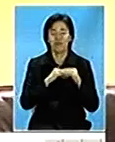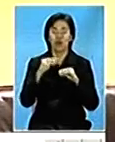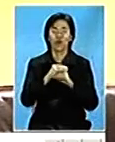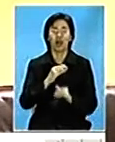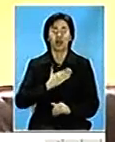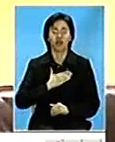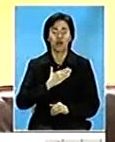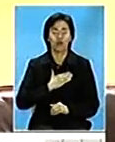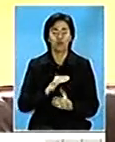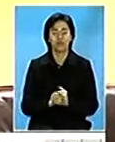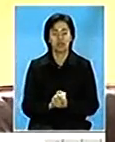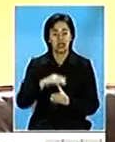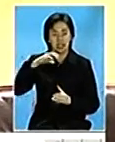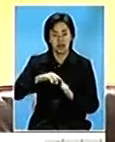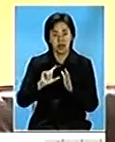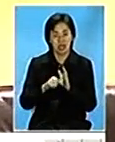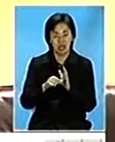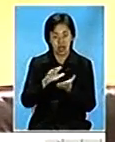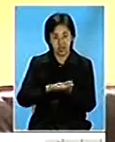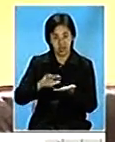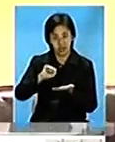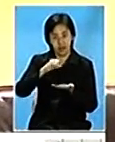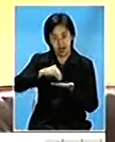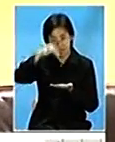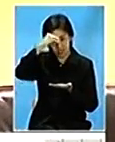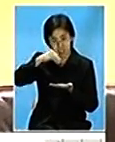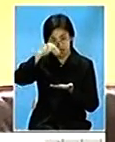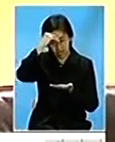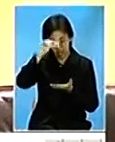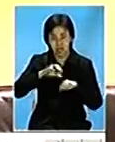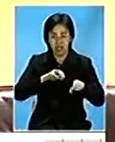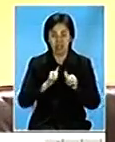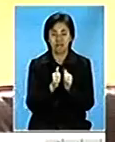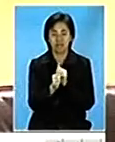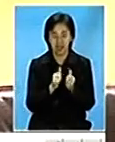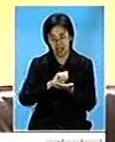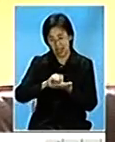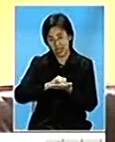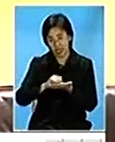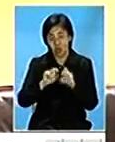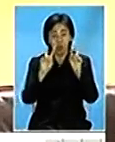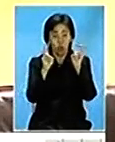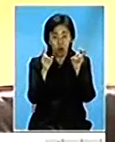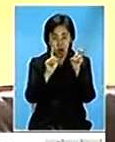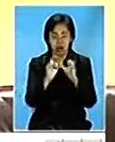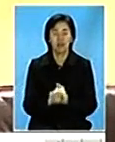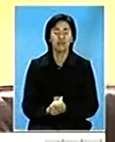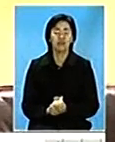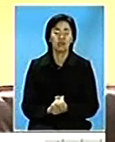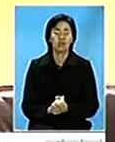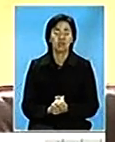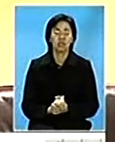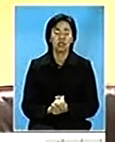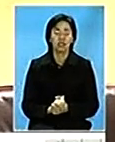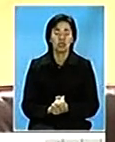ยสำนักงานเลขาสภาการศึกษาเนี่ยก็มีการจัดประกวดคัดลายมือหัวข้อทศพิ